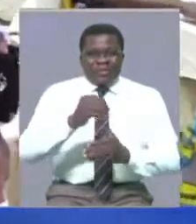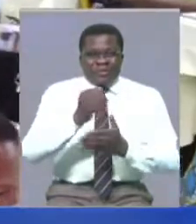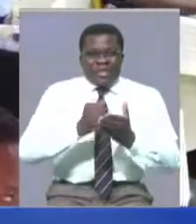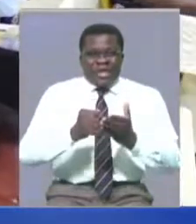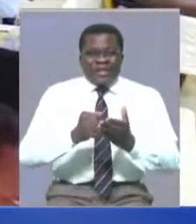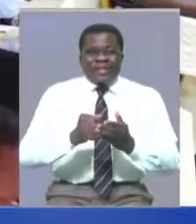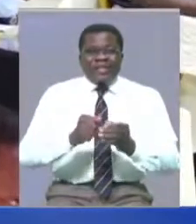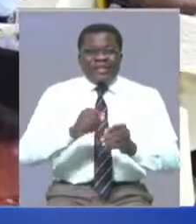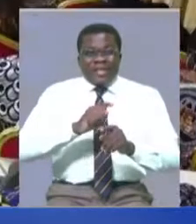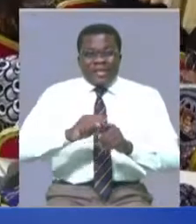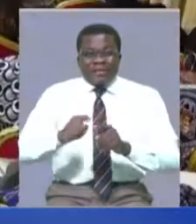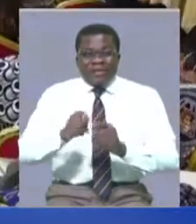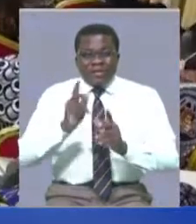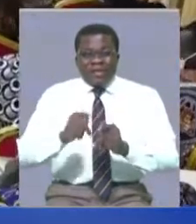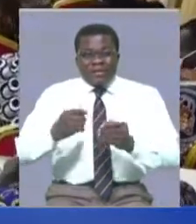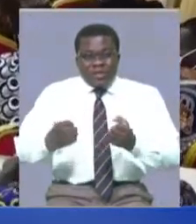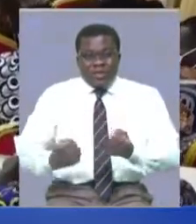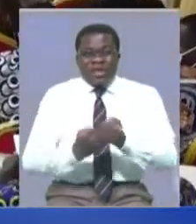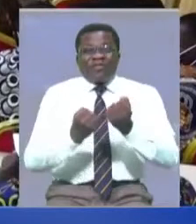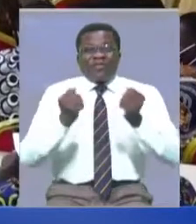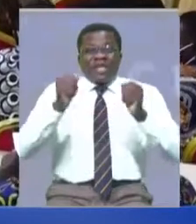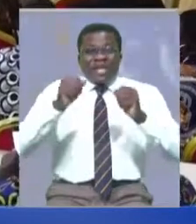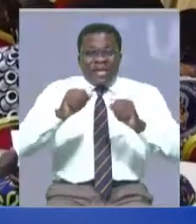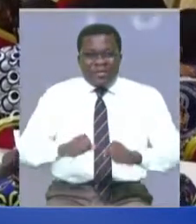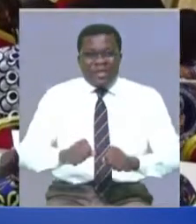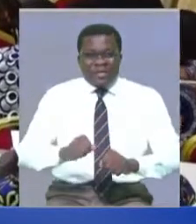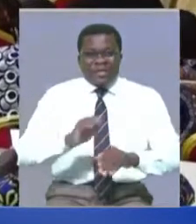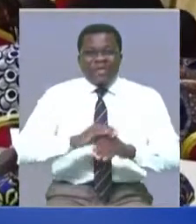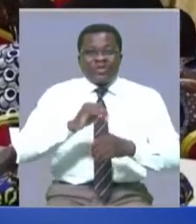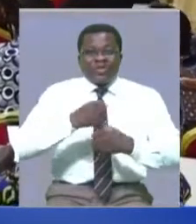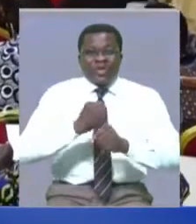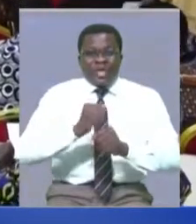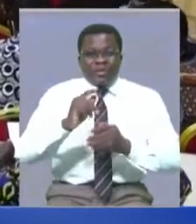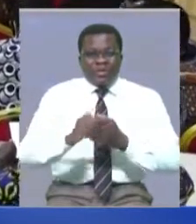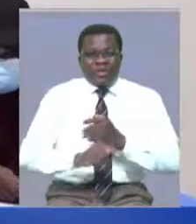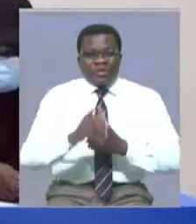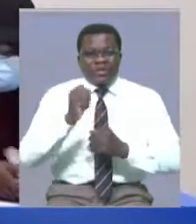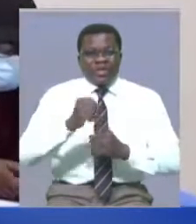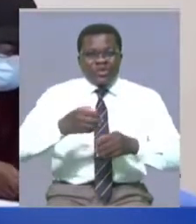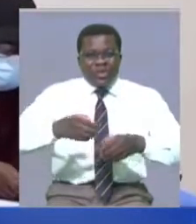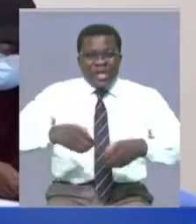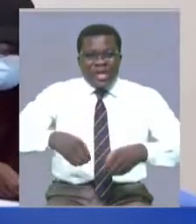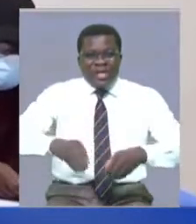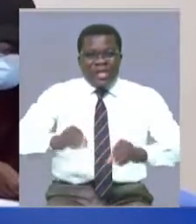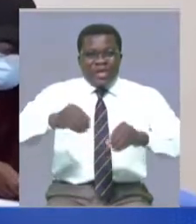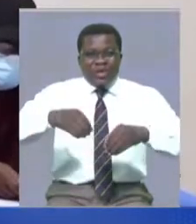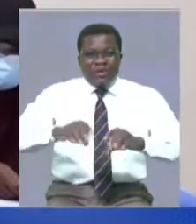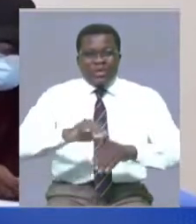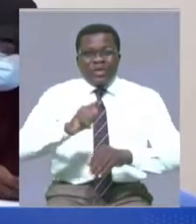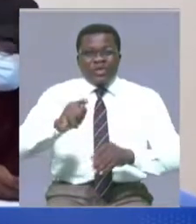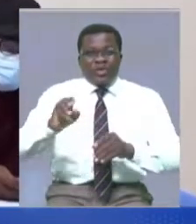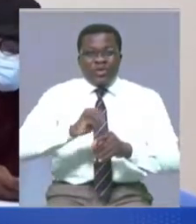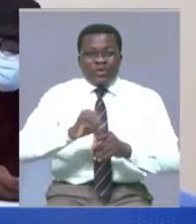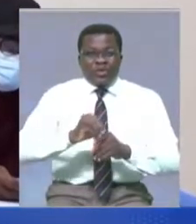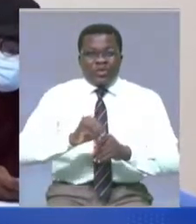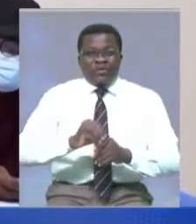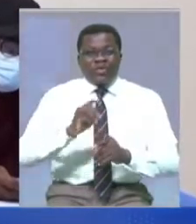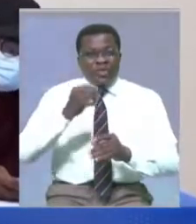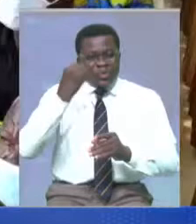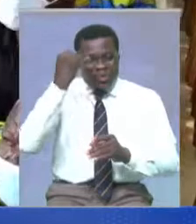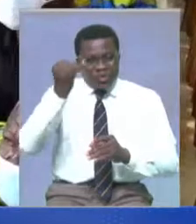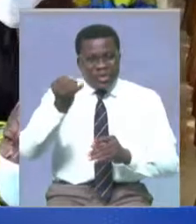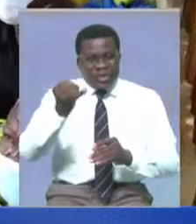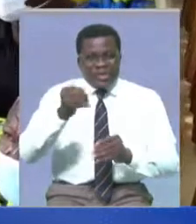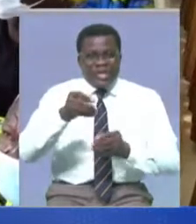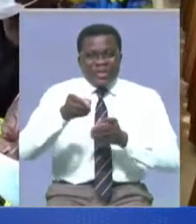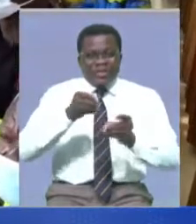Artistes et artisans du zoo renforcent leurs capacités sur la production et la commercialisation de leurs œuvres. Une initiative